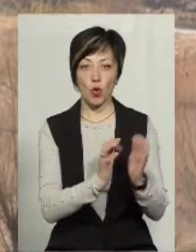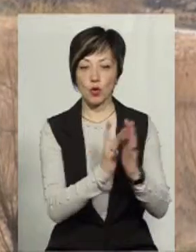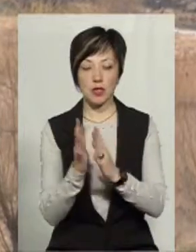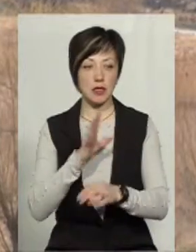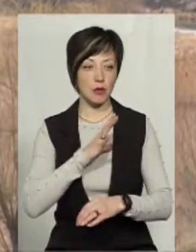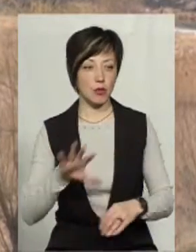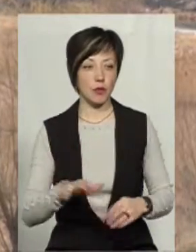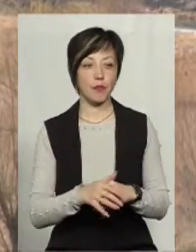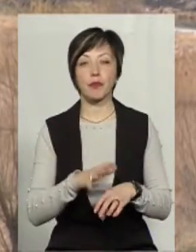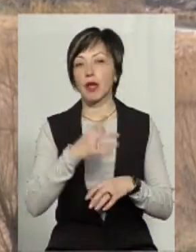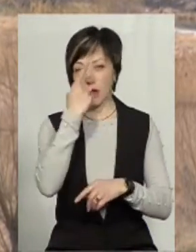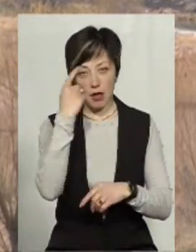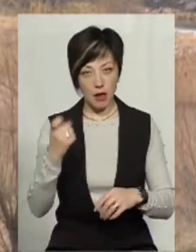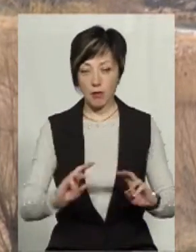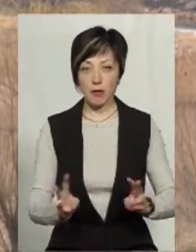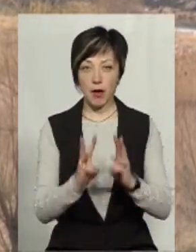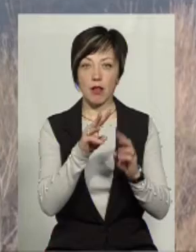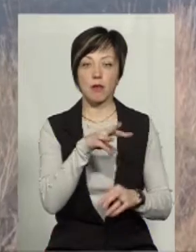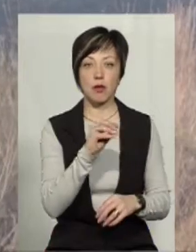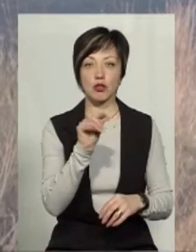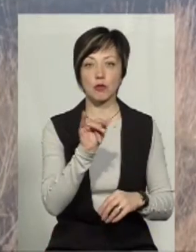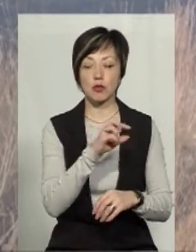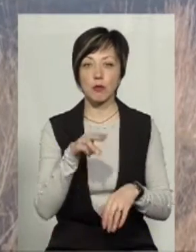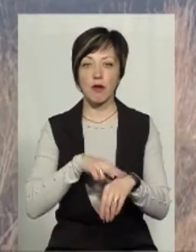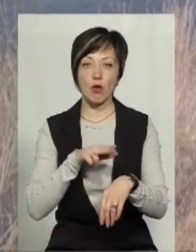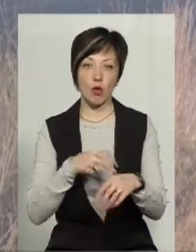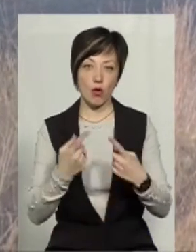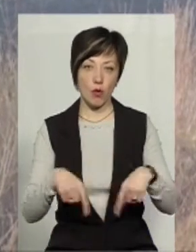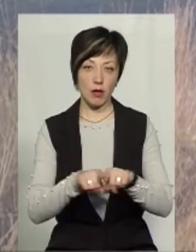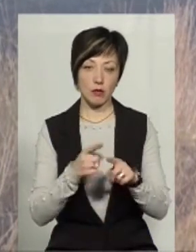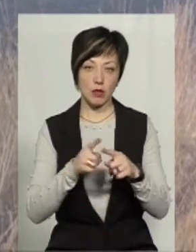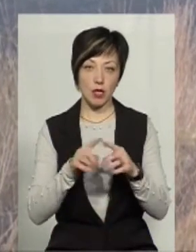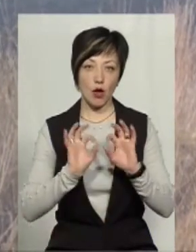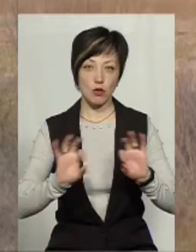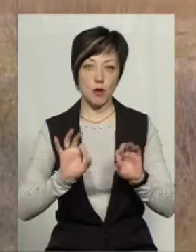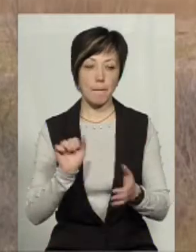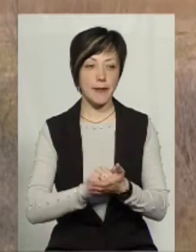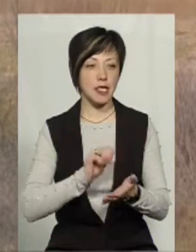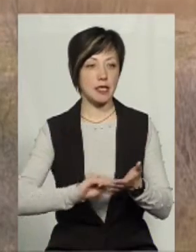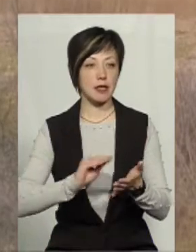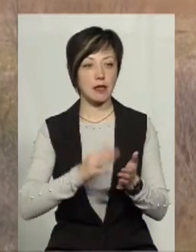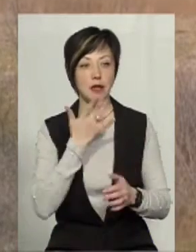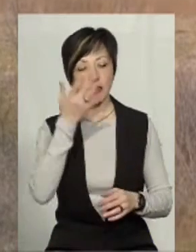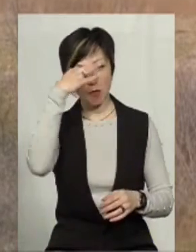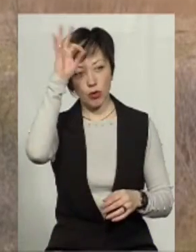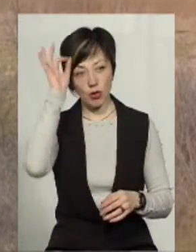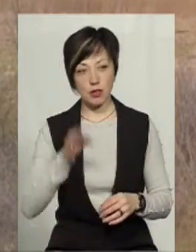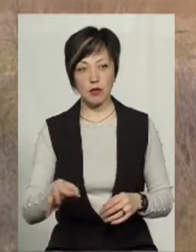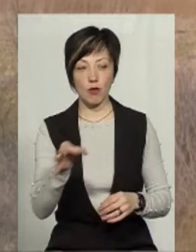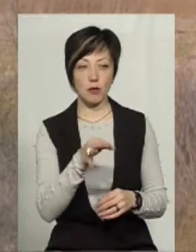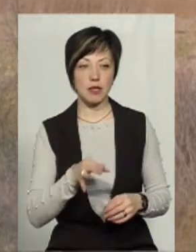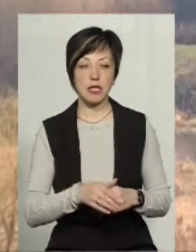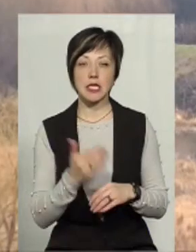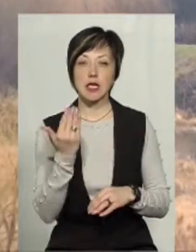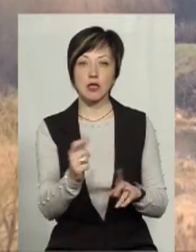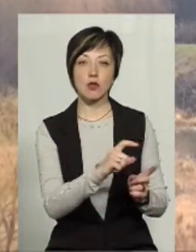надходило. Не повідомляли про підпал у Меджибіжі і правоохоронні органи. Про це нам розповіла прес-секретар Нацполіції в області Інна Глега.